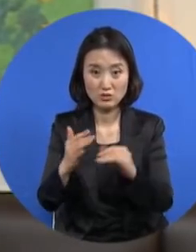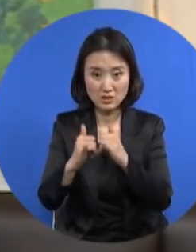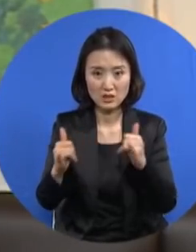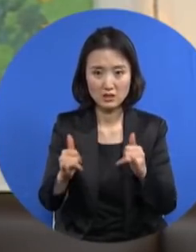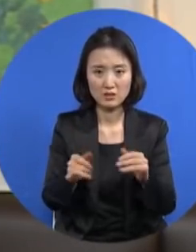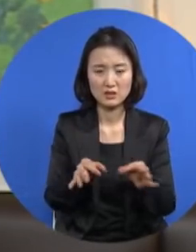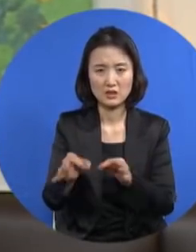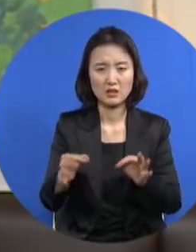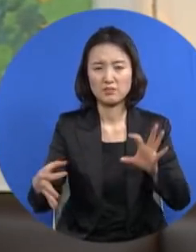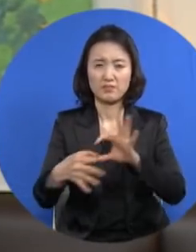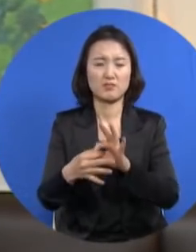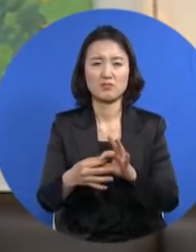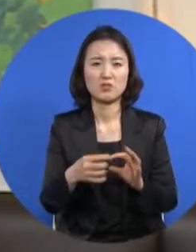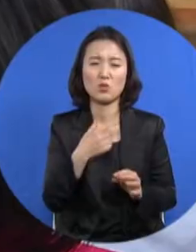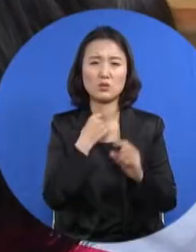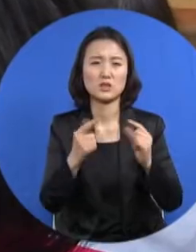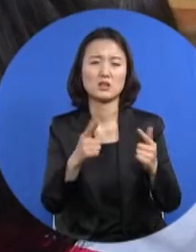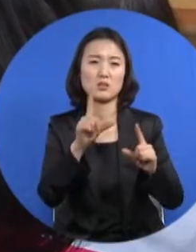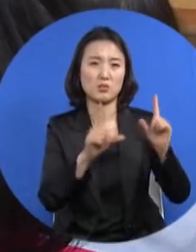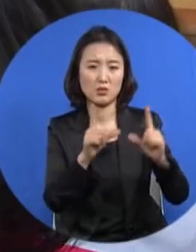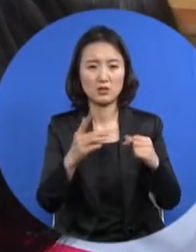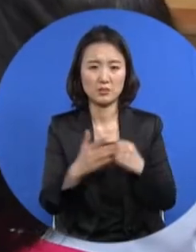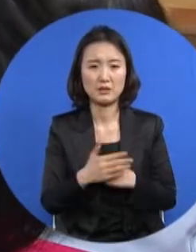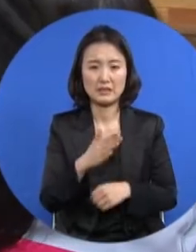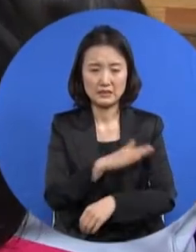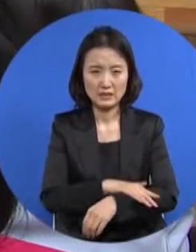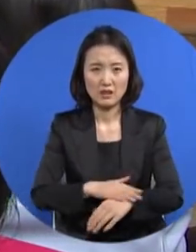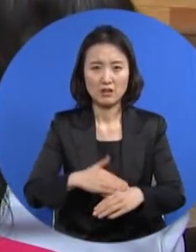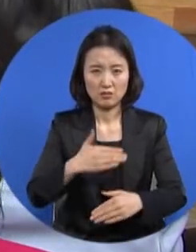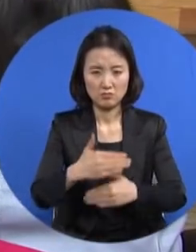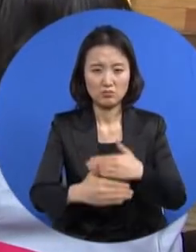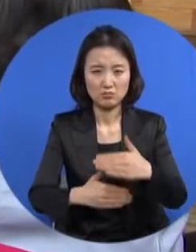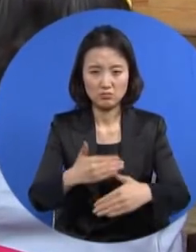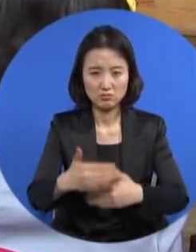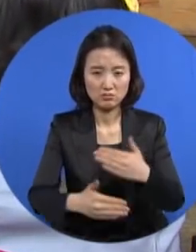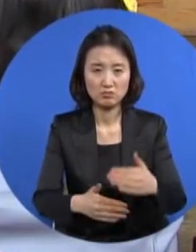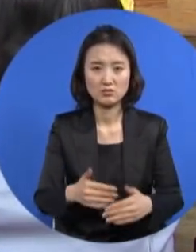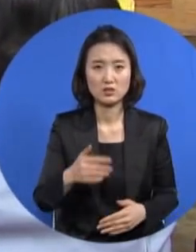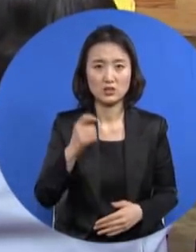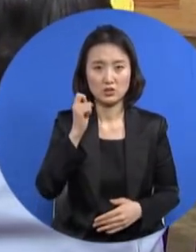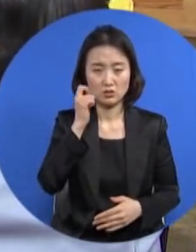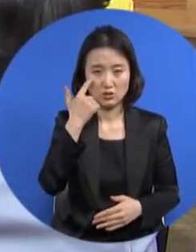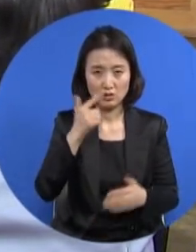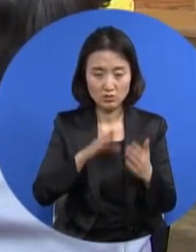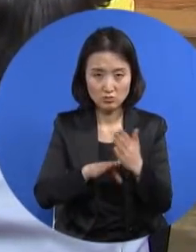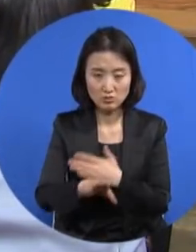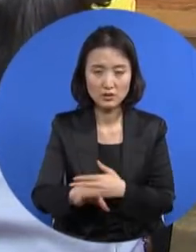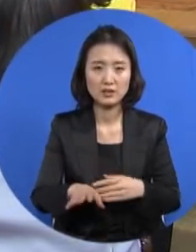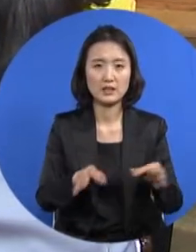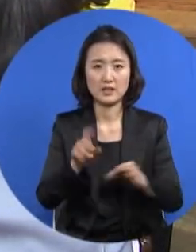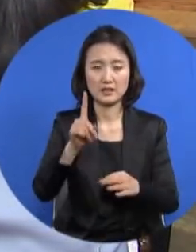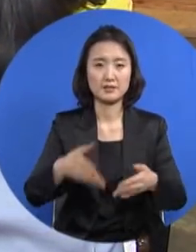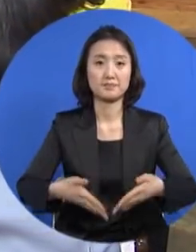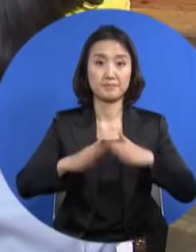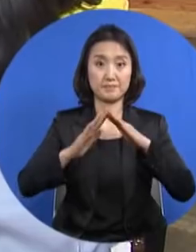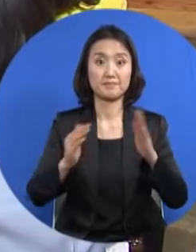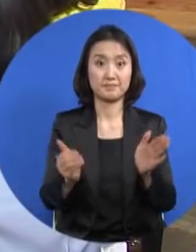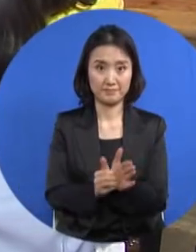잘 안 하나 보더라고요. 근데 어떻게 잘 넘기고 6개월 만에 첫 번째 매장을 오픈했는데요. 제가 그때